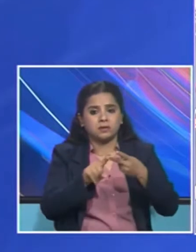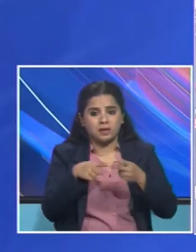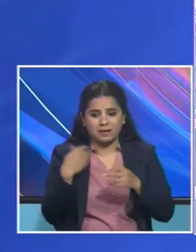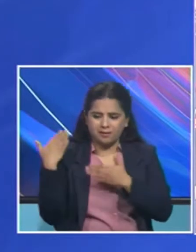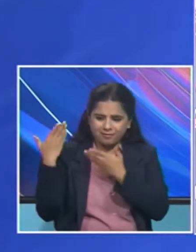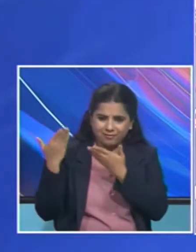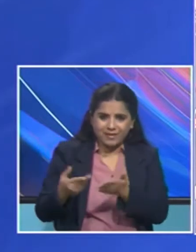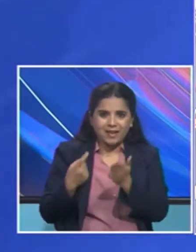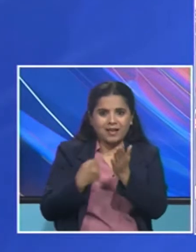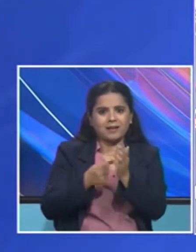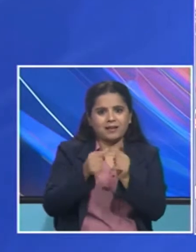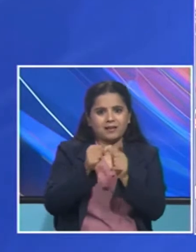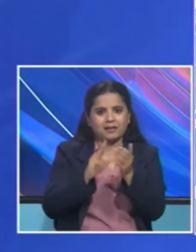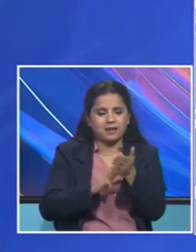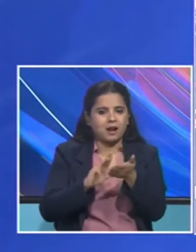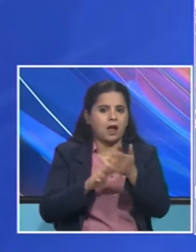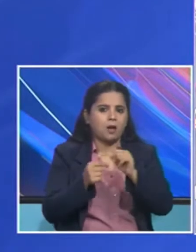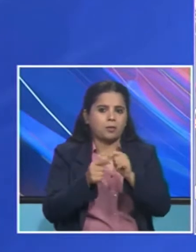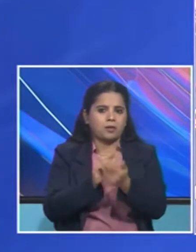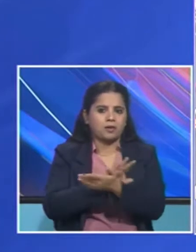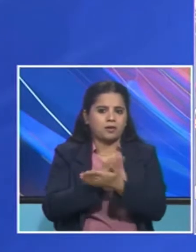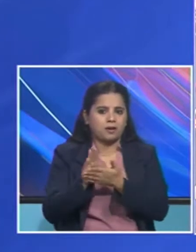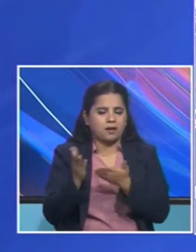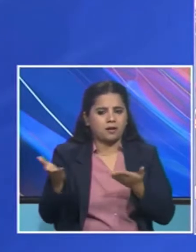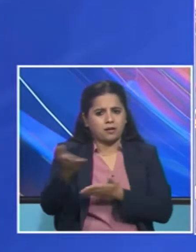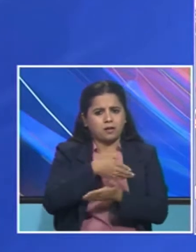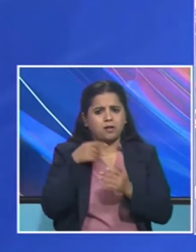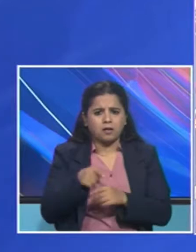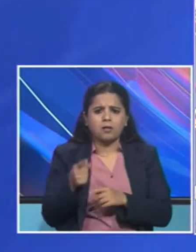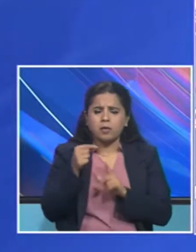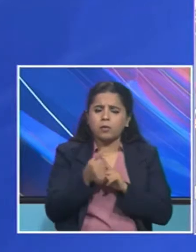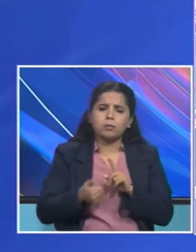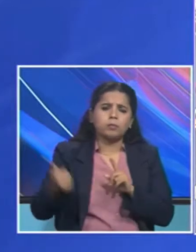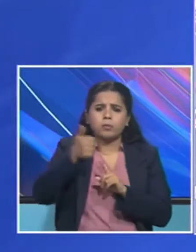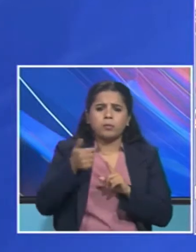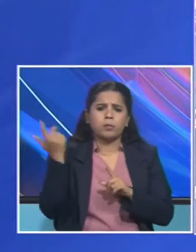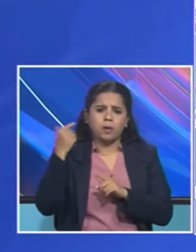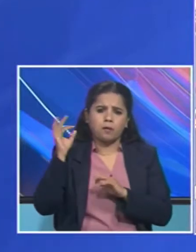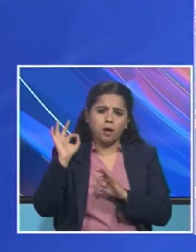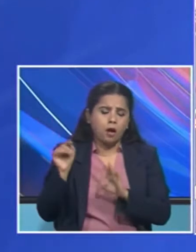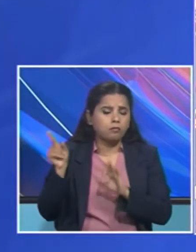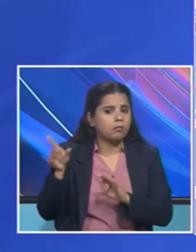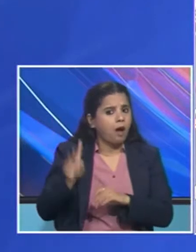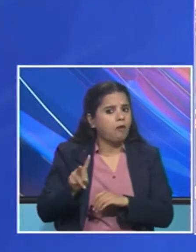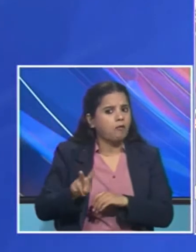जी तक अनेक विभूतियों ने इस पद को सुशोभित किया है।